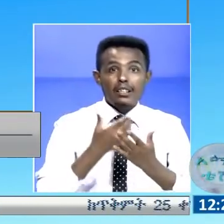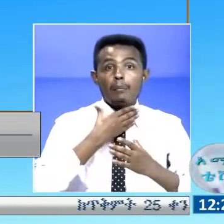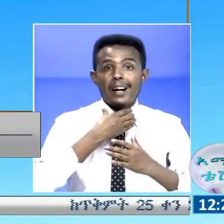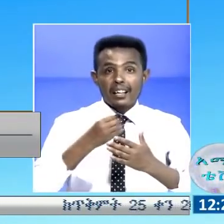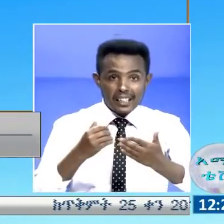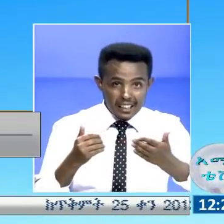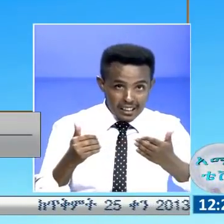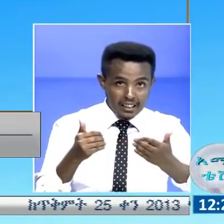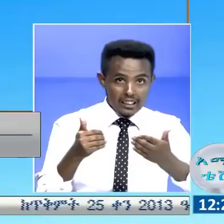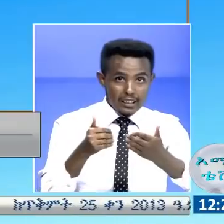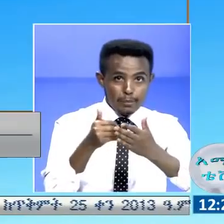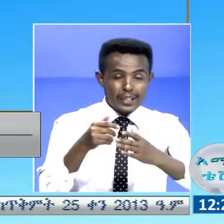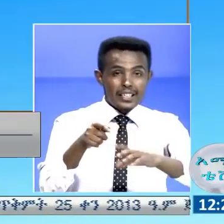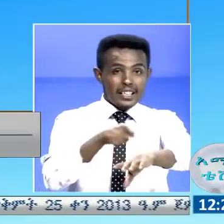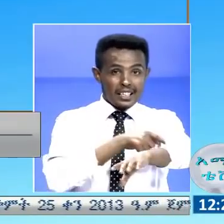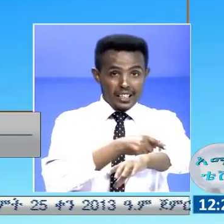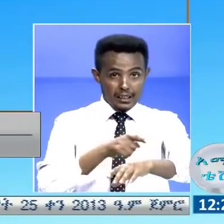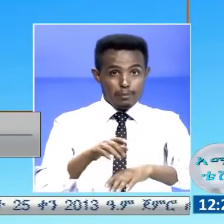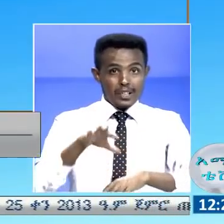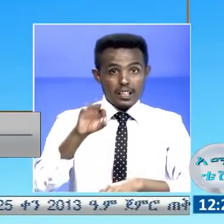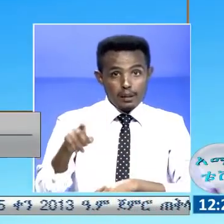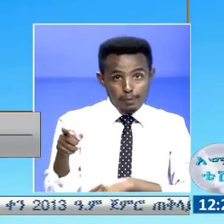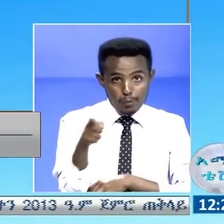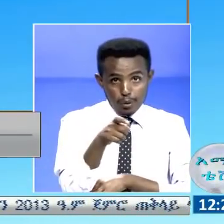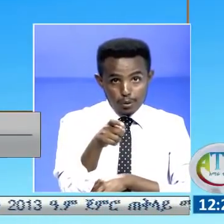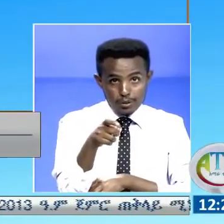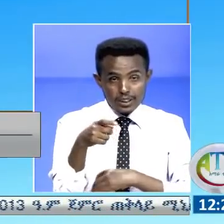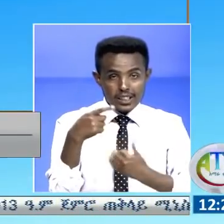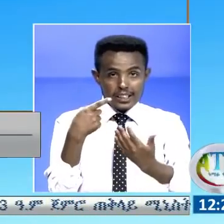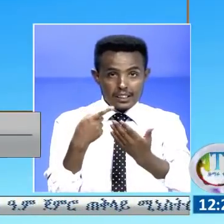ክልል ቅርብ ርቀት ላይ የሚገኝ በመሆኑ